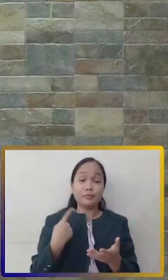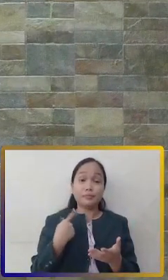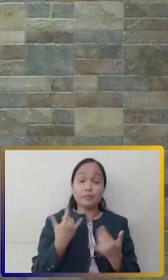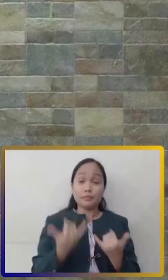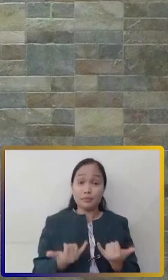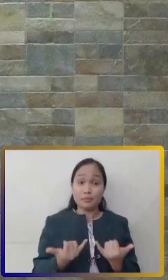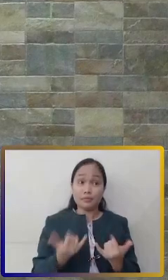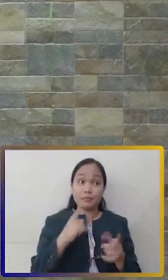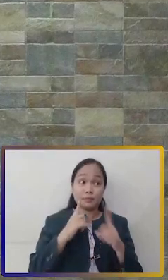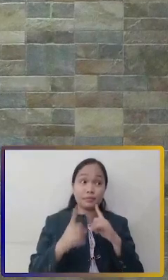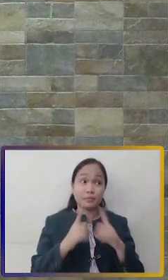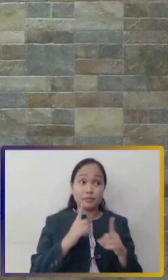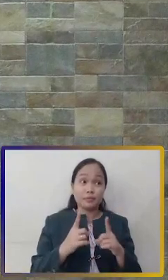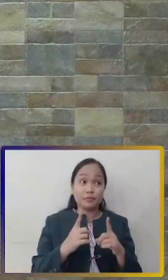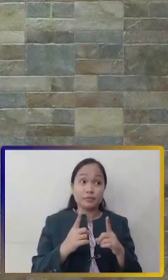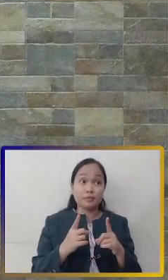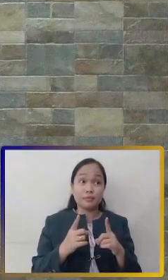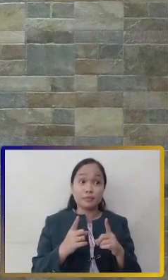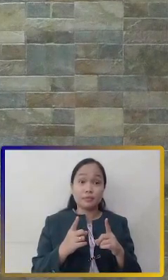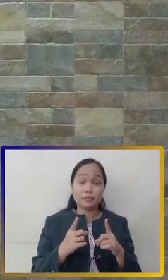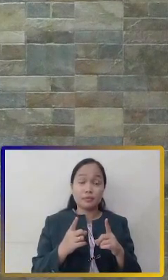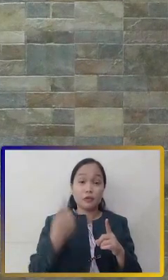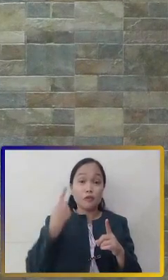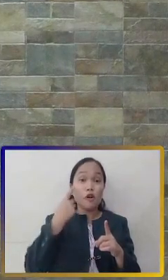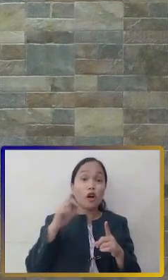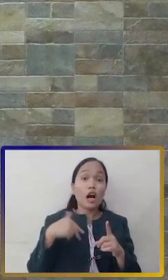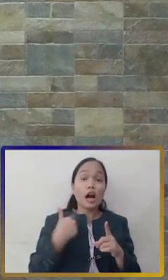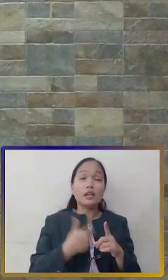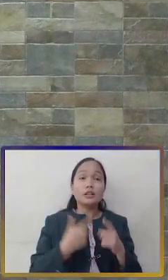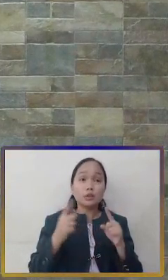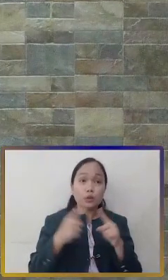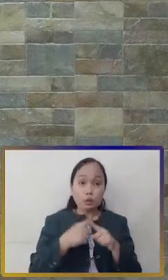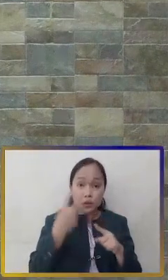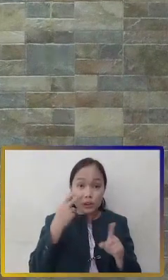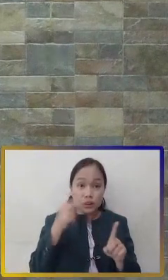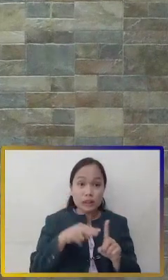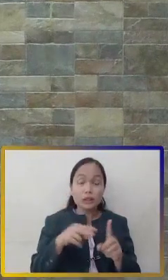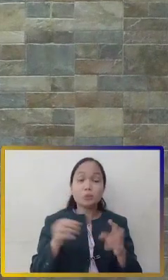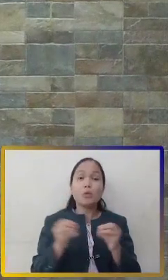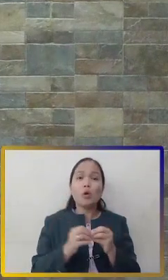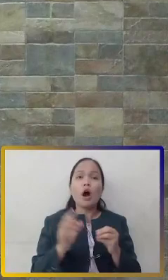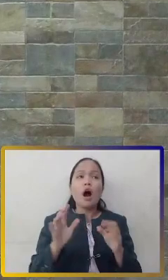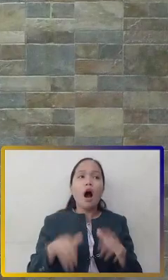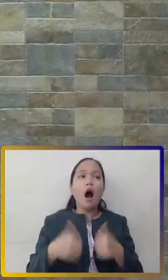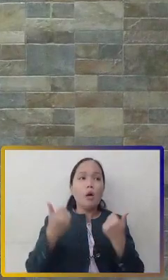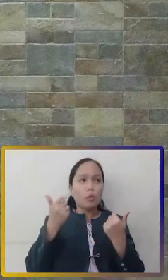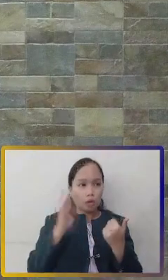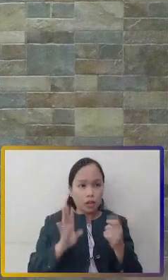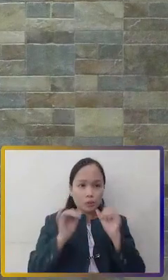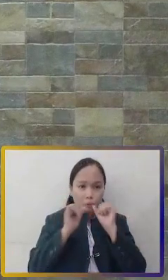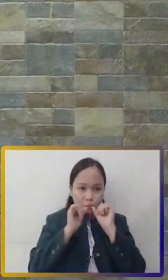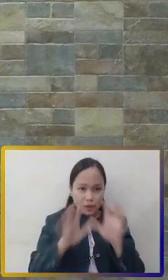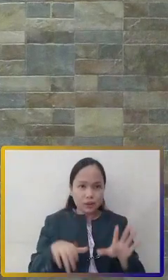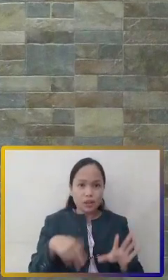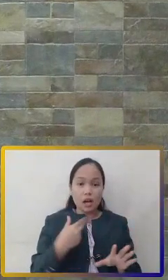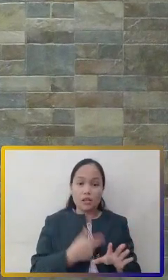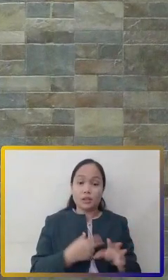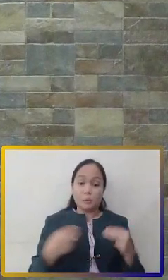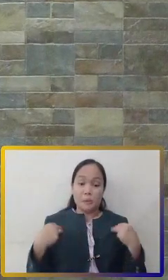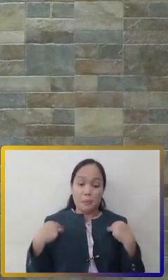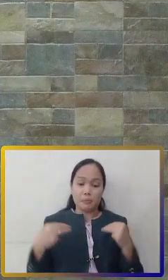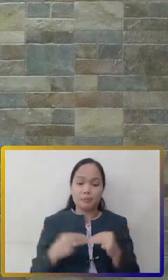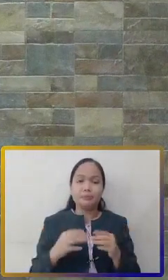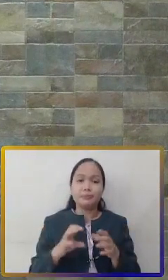sa gabing ito or sa hapon na ito para muli nating makita kung gaano tayo pinagpapala bilang isang miyembro ng